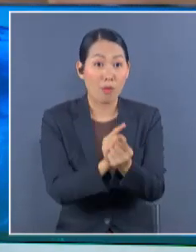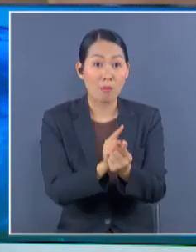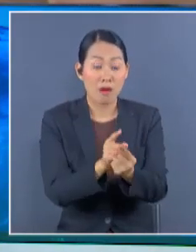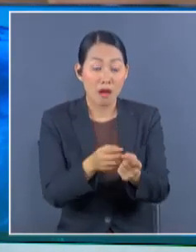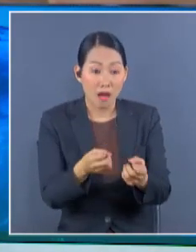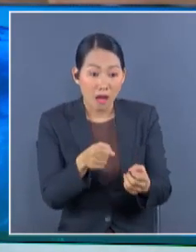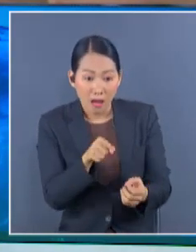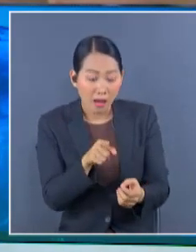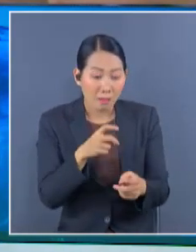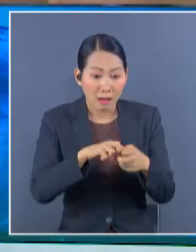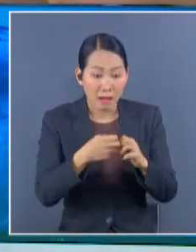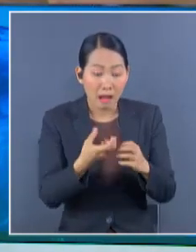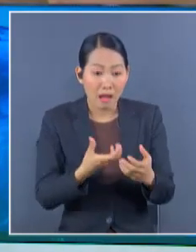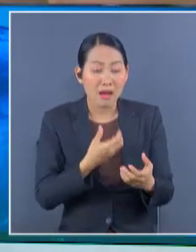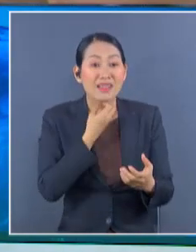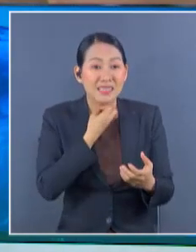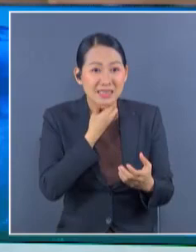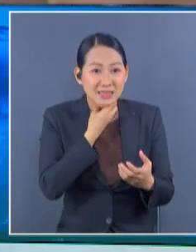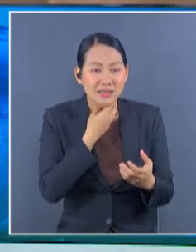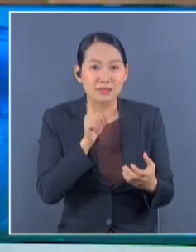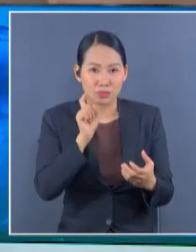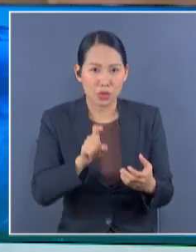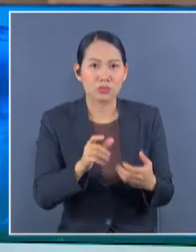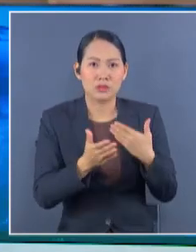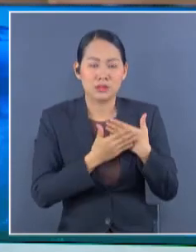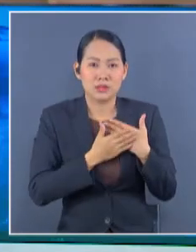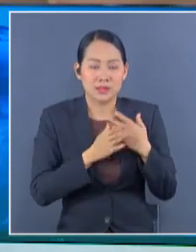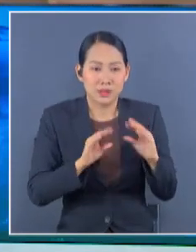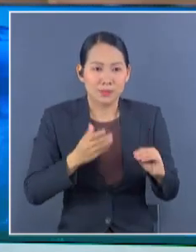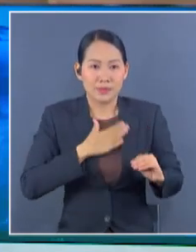ยเป็นสิ่งที่พ่อแม่ผู้ปกครองทุกคนควรที่จะต้องรู้นะและทำให้เป็นนะเวลามีลูกหลานนะคะ